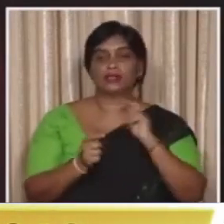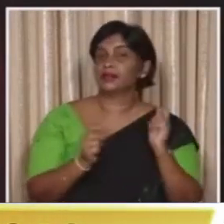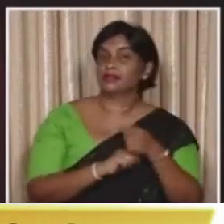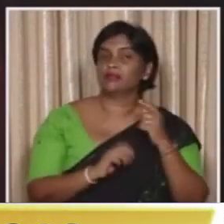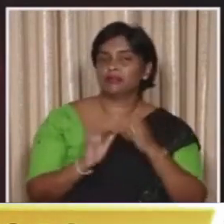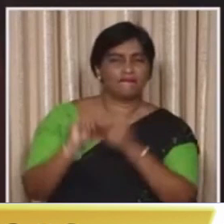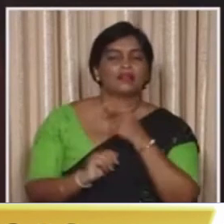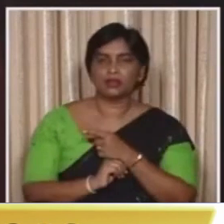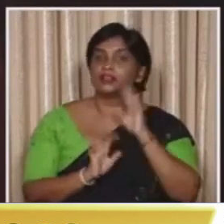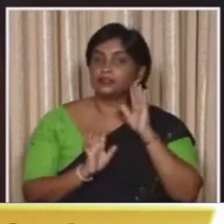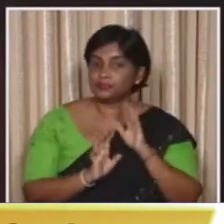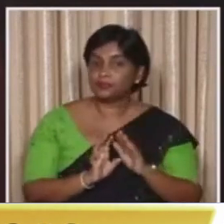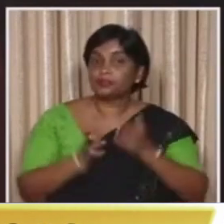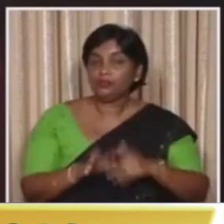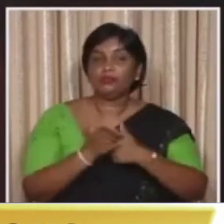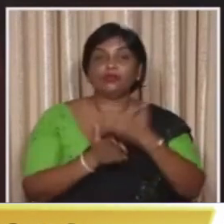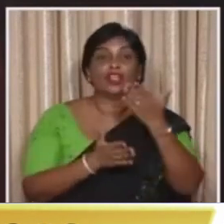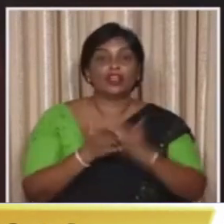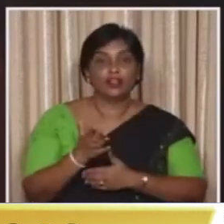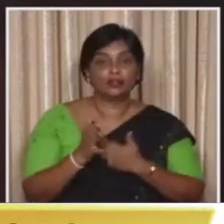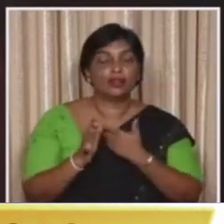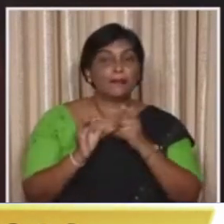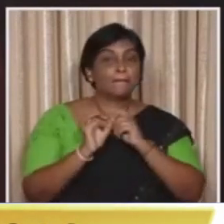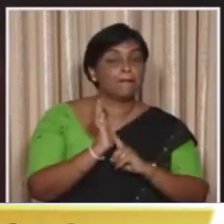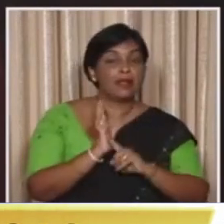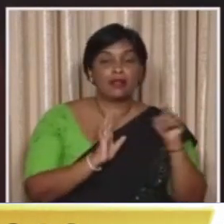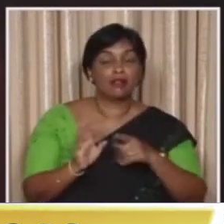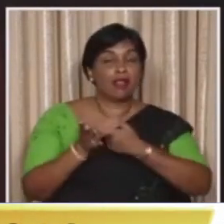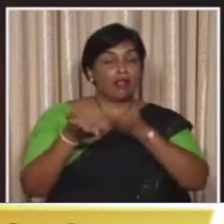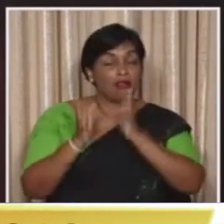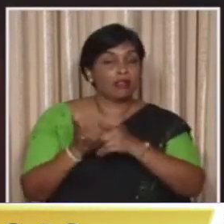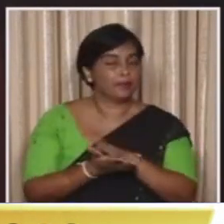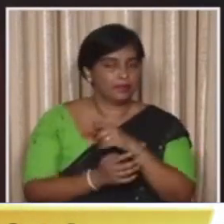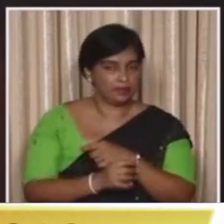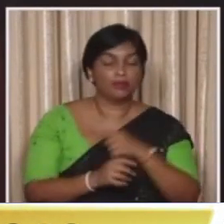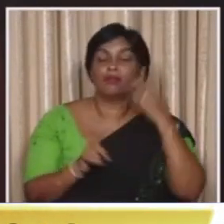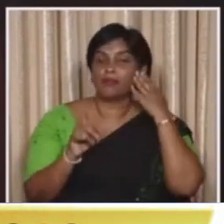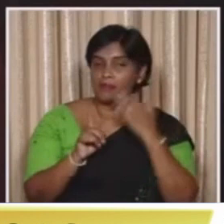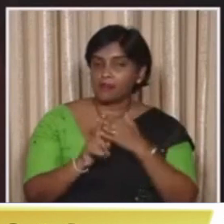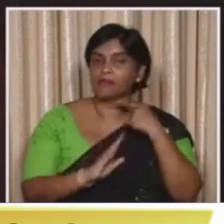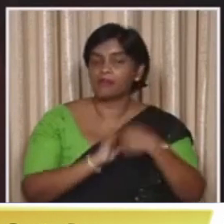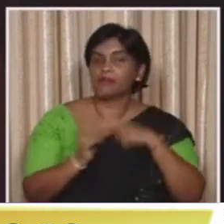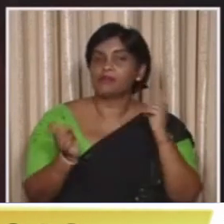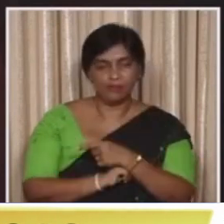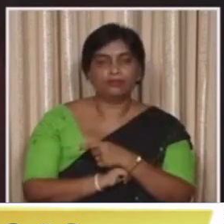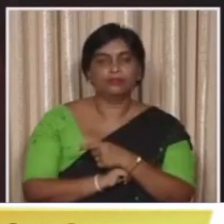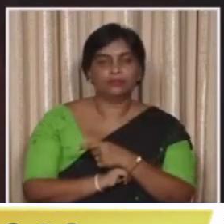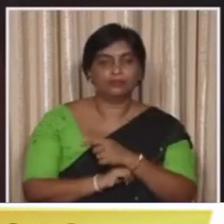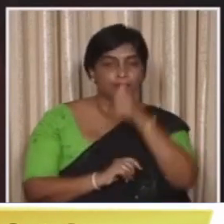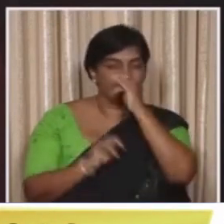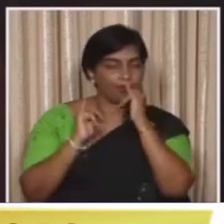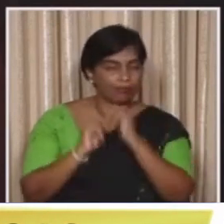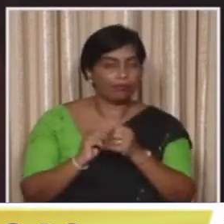වලට අපහාස කරයි කියලා. හැබැයි ෆයිනල් රිපෝට් එක ඩ්‍රාෆ්ට් රිපෝට් එකටත් වැඩිය දරුණුයි, බරපතලයි. ඒකෙන් ශ්‍රී ලංකා ක්‍රිකට් ආයතනයේ